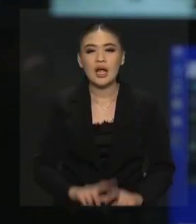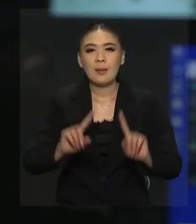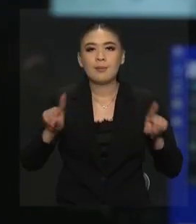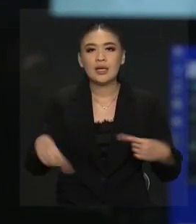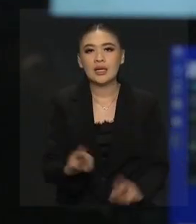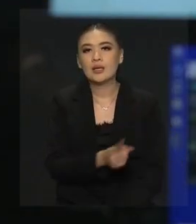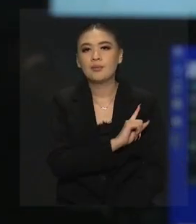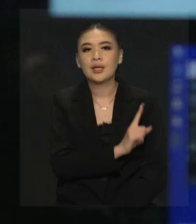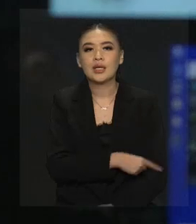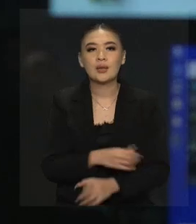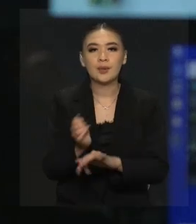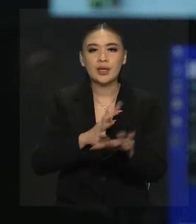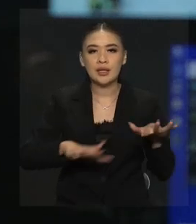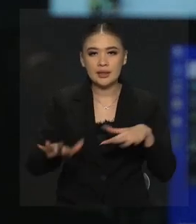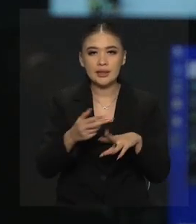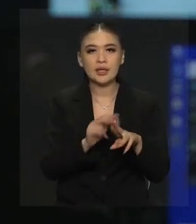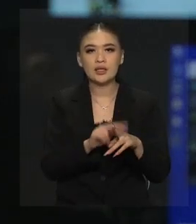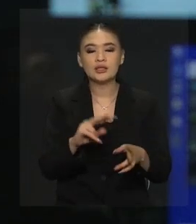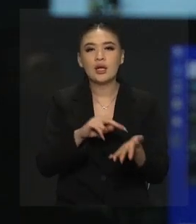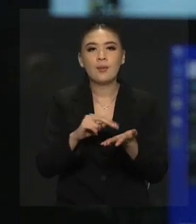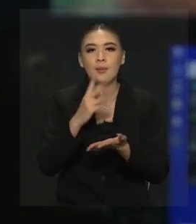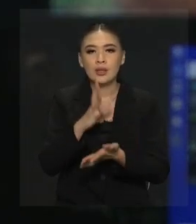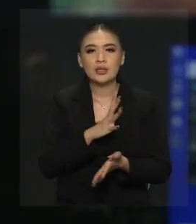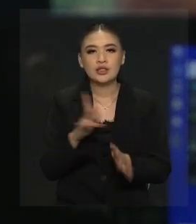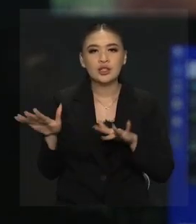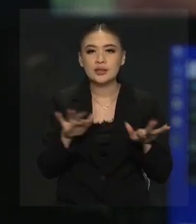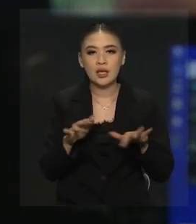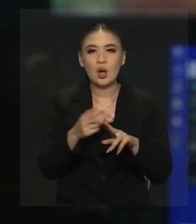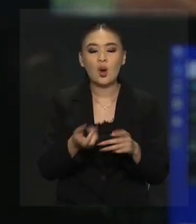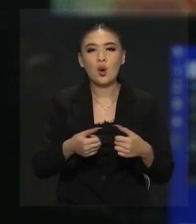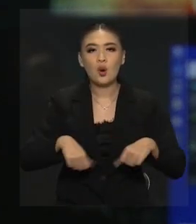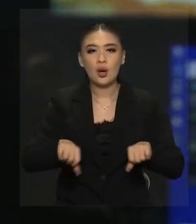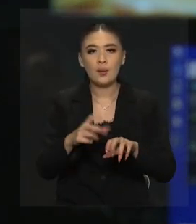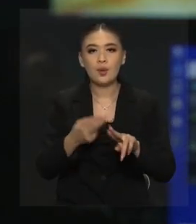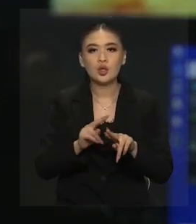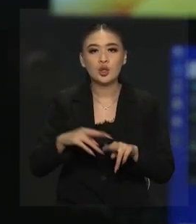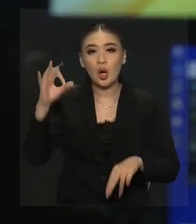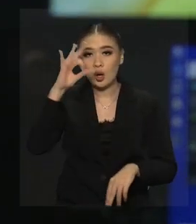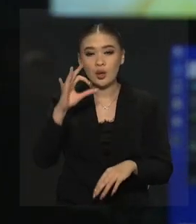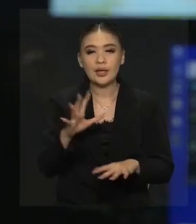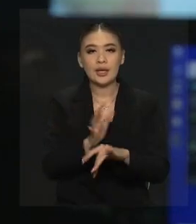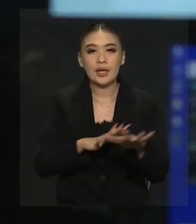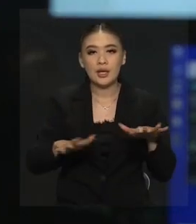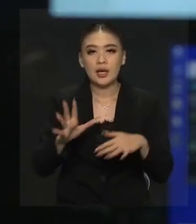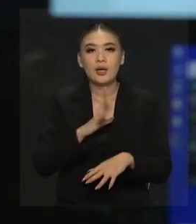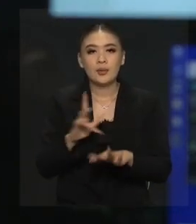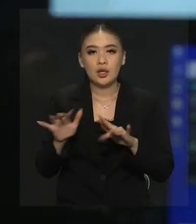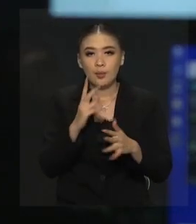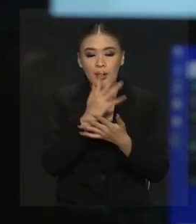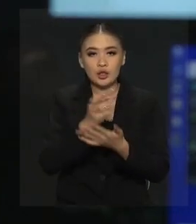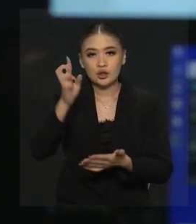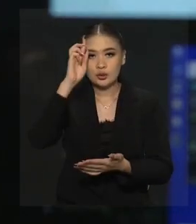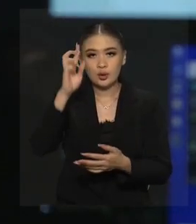Бірлігі бекемелдің берекесі де еселі. Бұны жасайтын азаматтық қоғам. Осы тұрғыда ел мүддесіне қызмет қылып жүрген өкіметтік